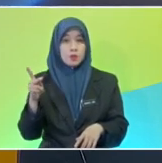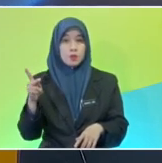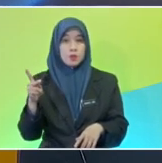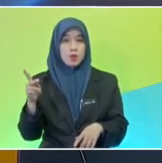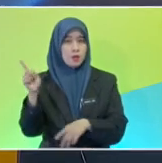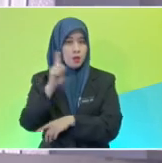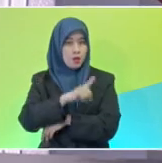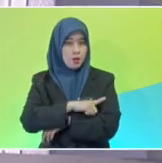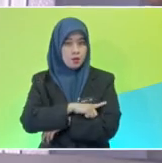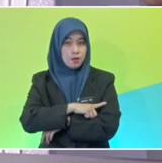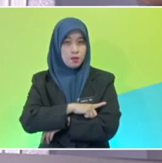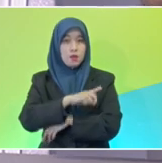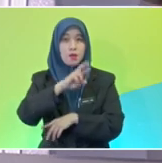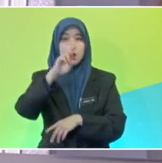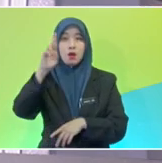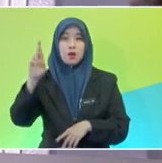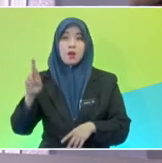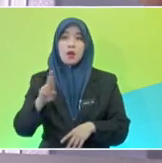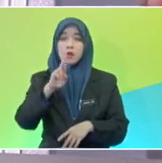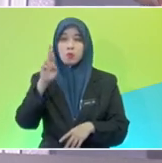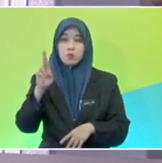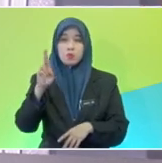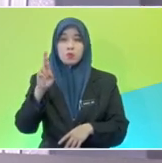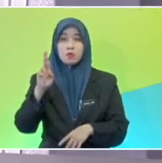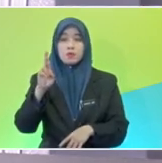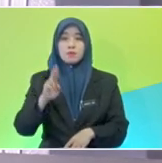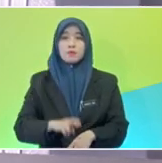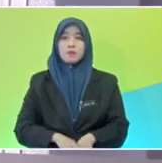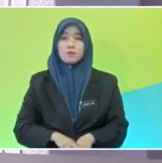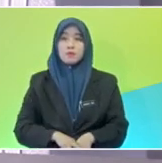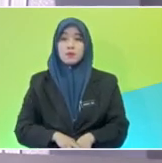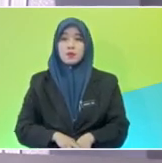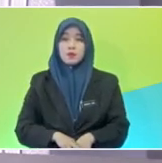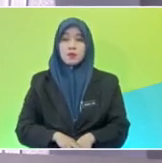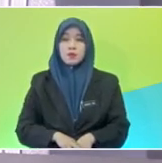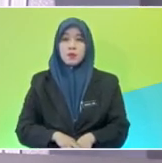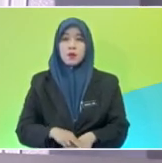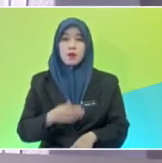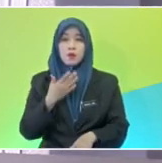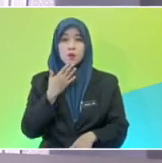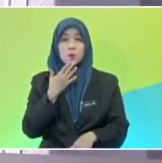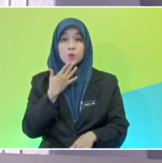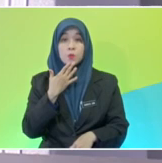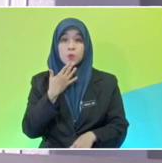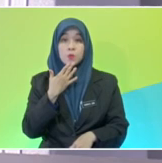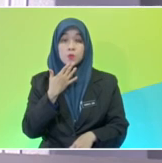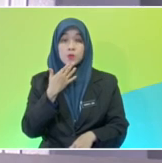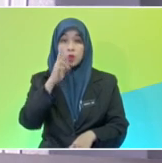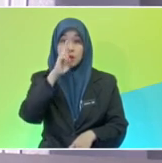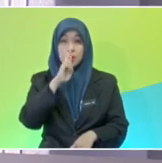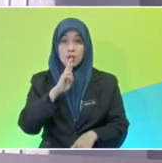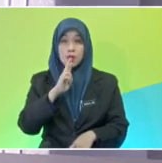hari apa? Hari Rabu, cikgu. Rabu, okey betul. Rabu. Macam mana pula dengan warna merah?